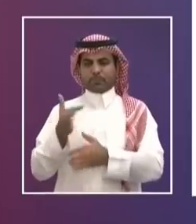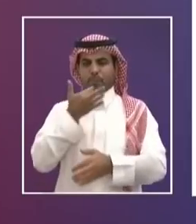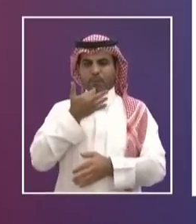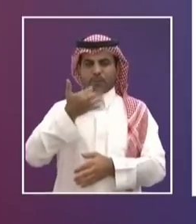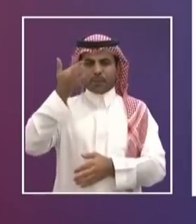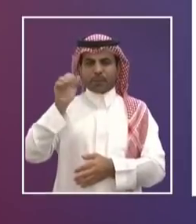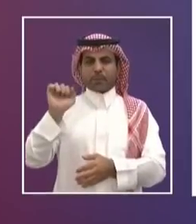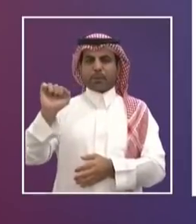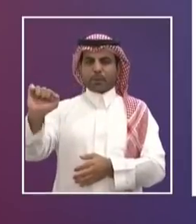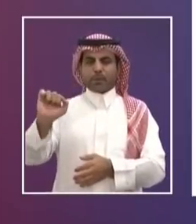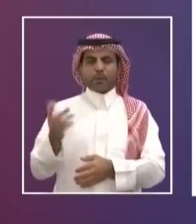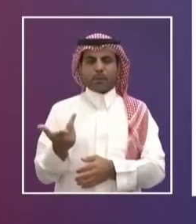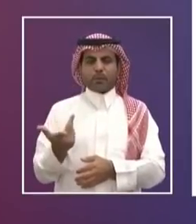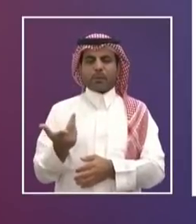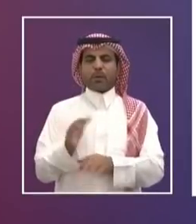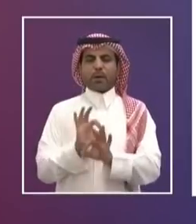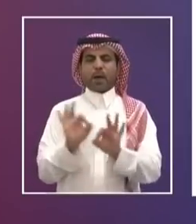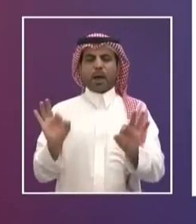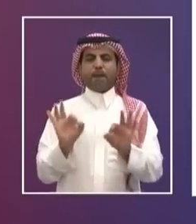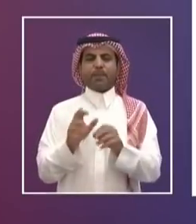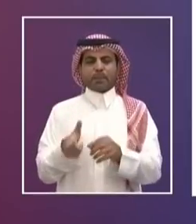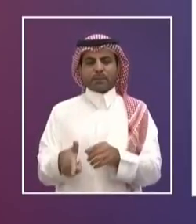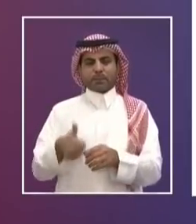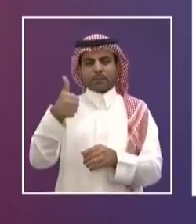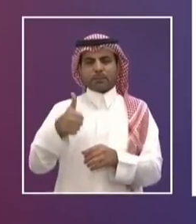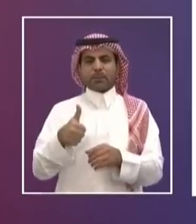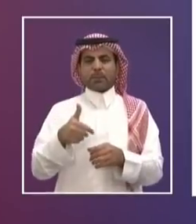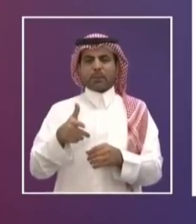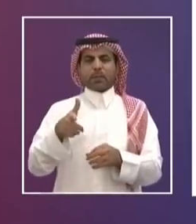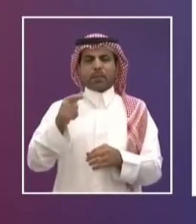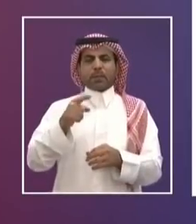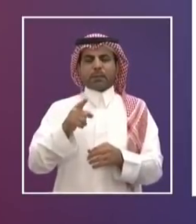السن أيضا، القنوات التواصل يجب أن تكون